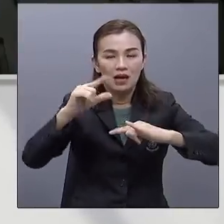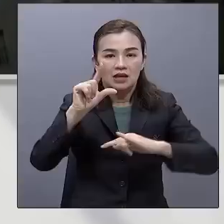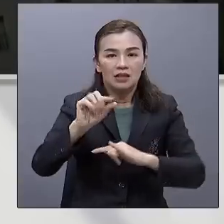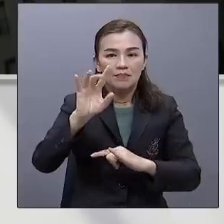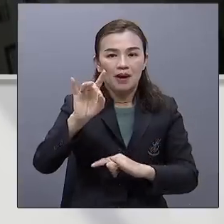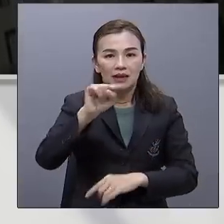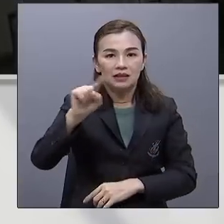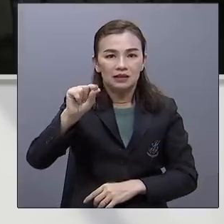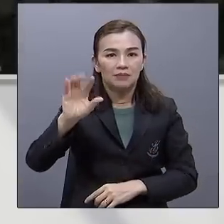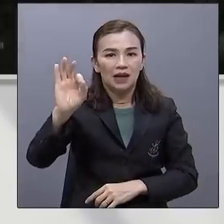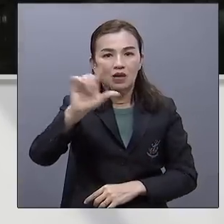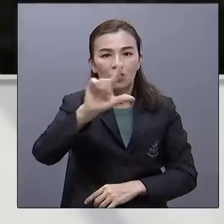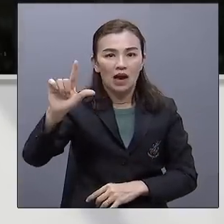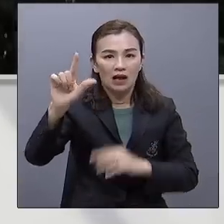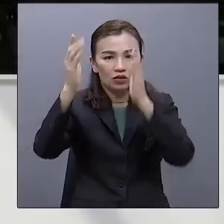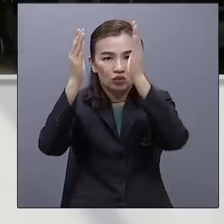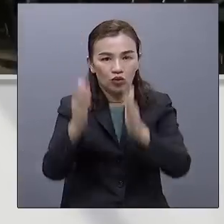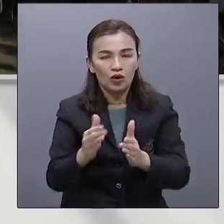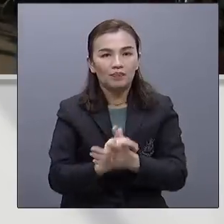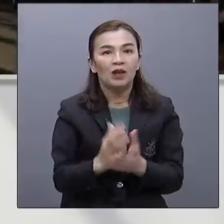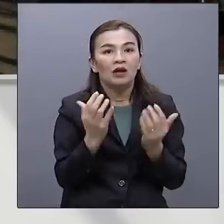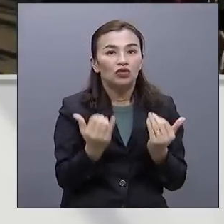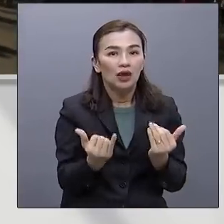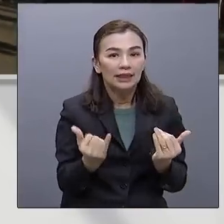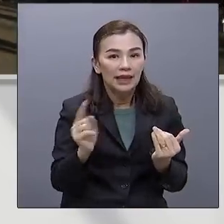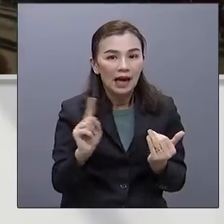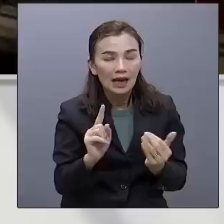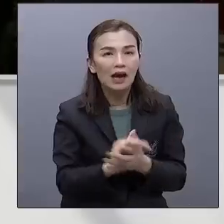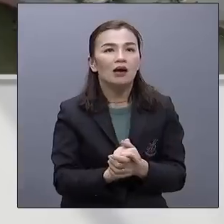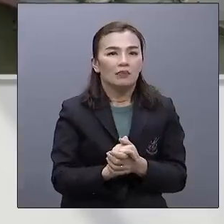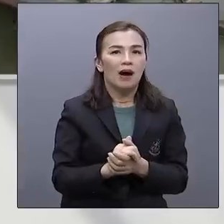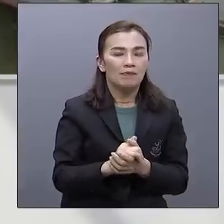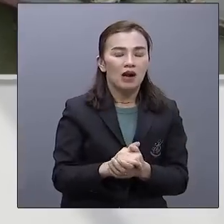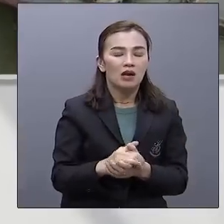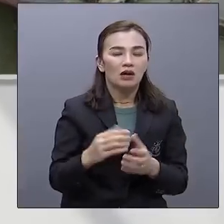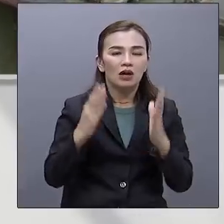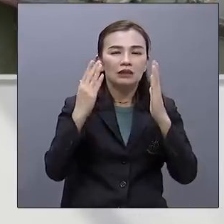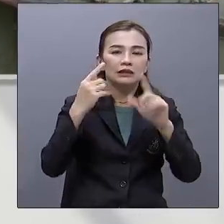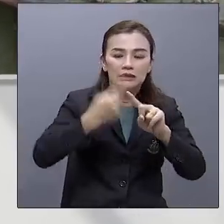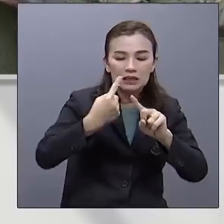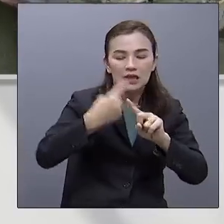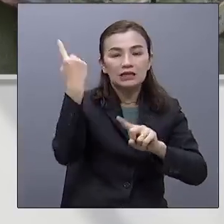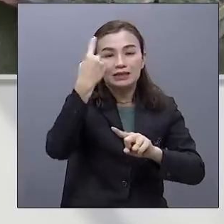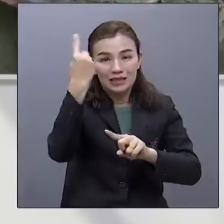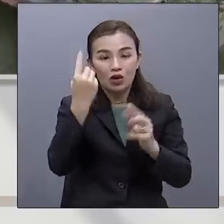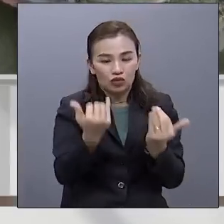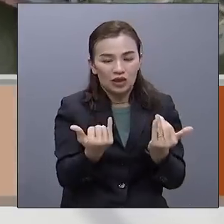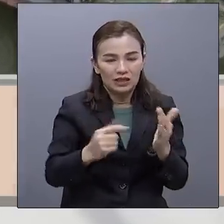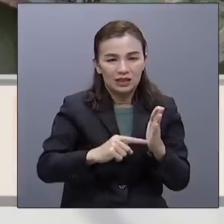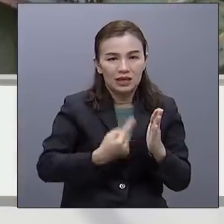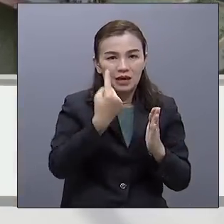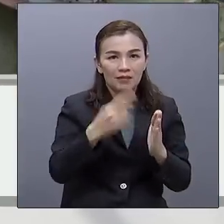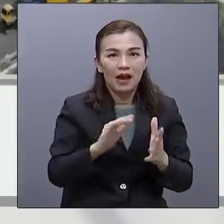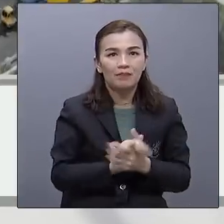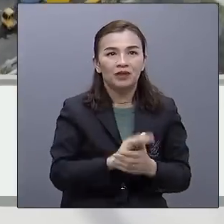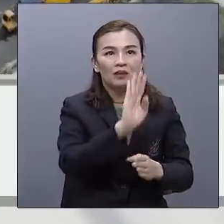28-29 ล้านคนได้เพราะช่วงเวลานี้ก็เริ่มเข้าสู่ไฮซีซั่นแล้วค่ะส่วนที่4งบการลงทุนของเอกชนเ